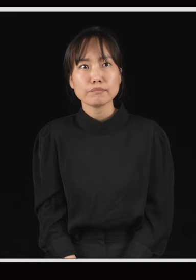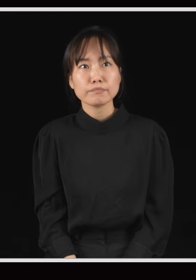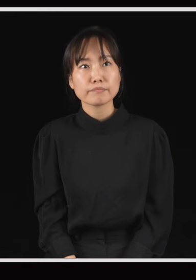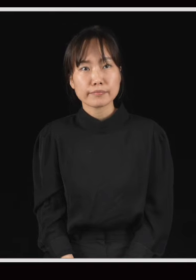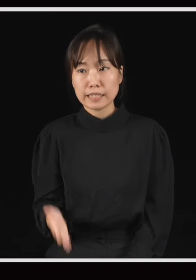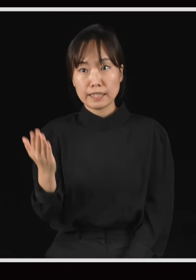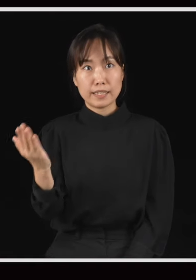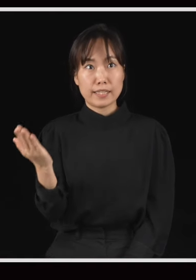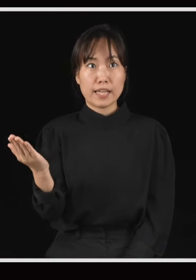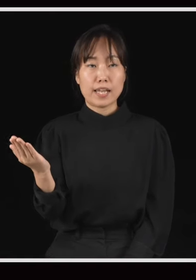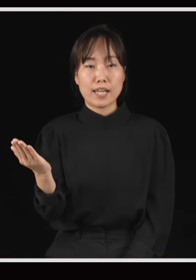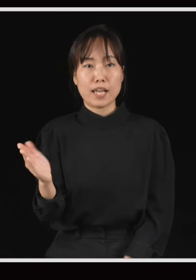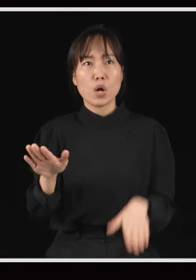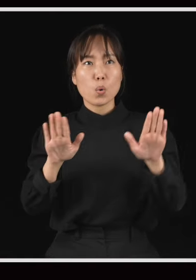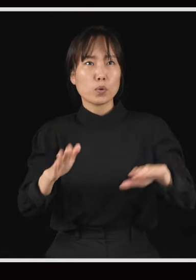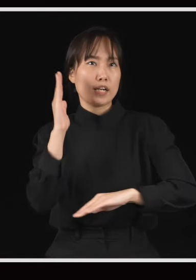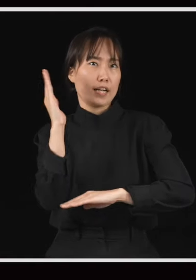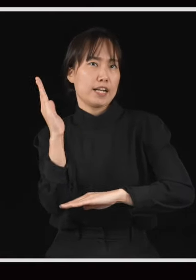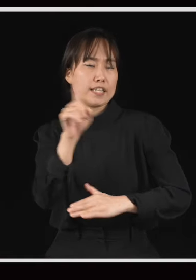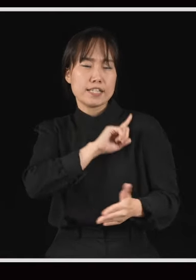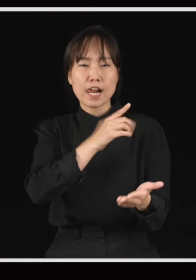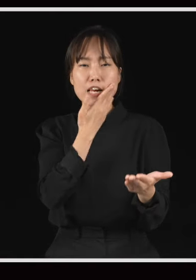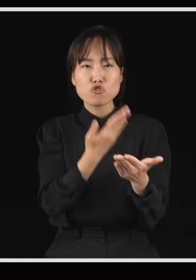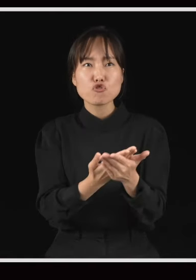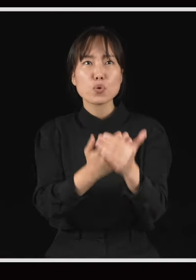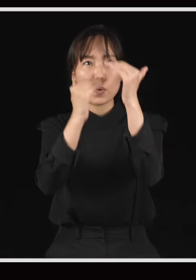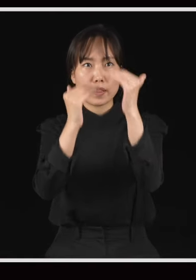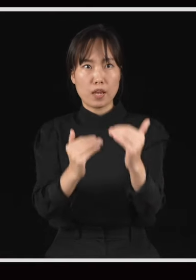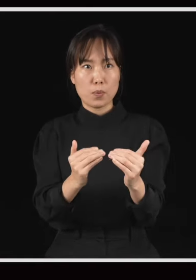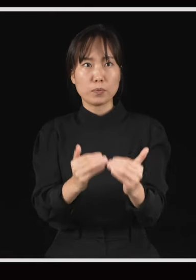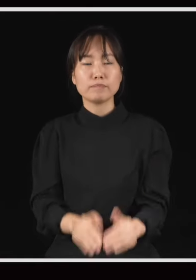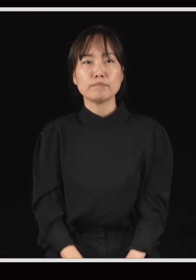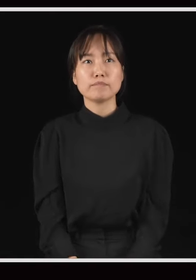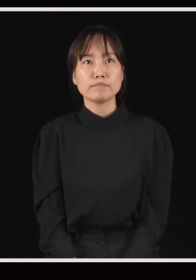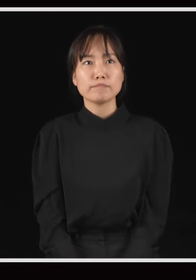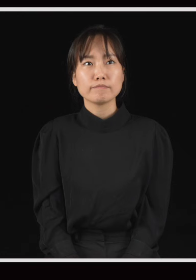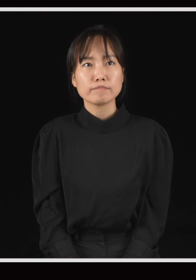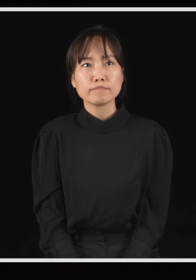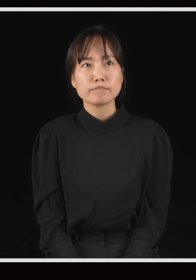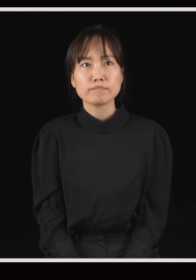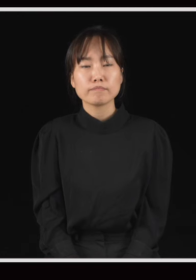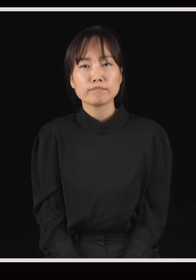예, 아마 오늘 그 강론에 있는 슬라이드 중에 이게 제일 중요한 슬라이드일 것 같습니다. 근데